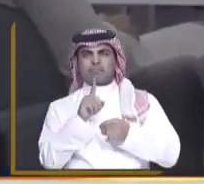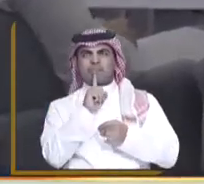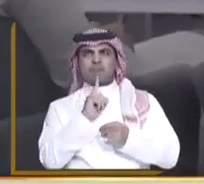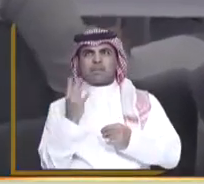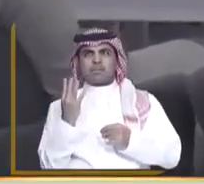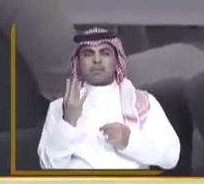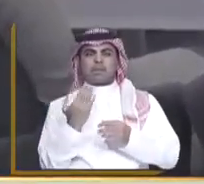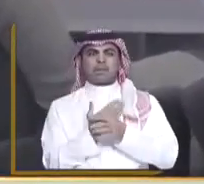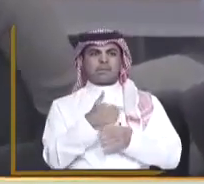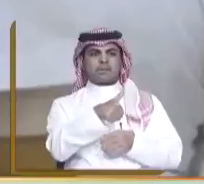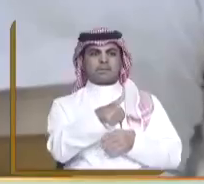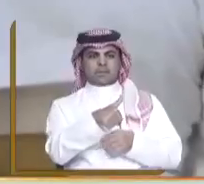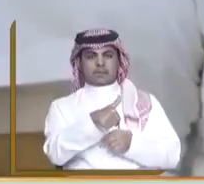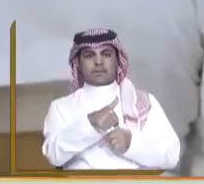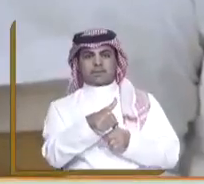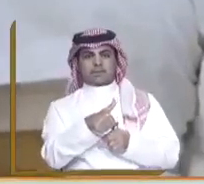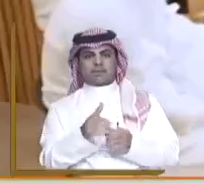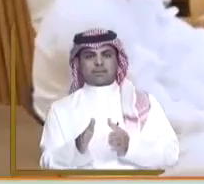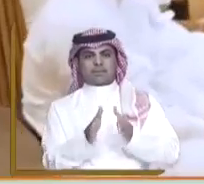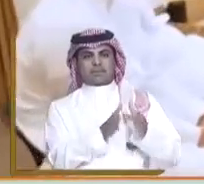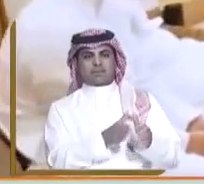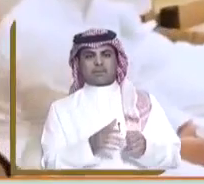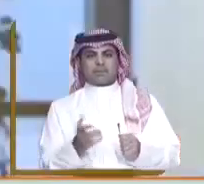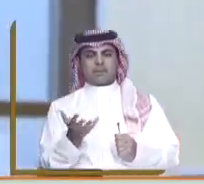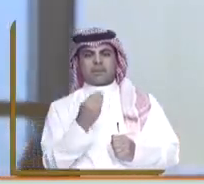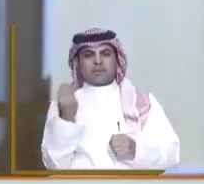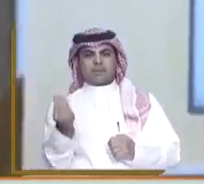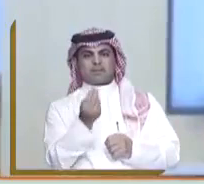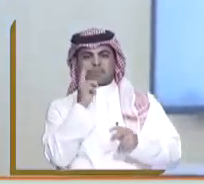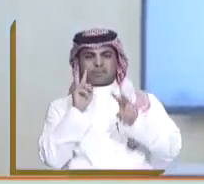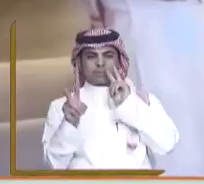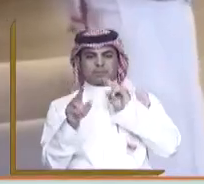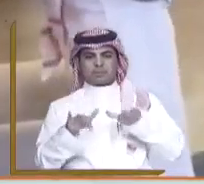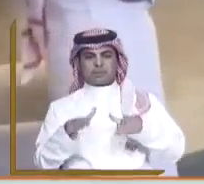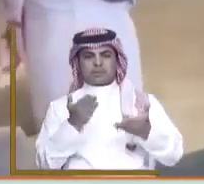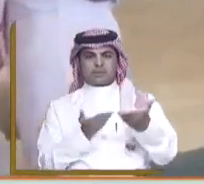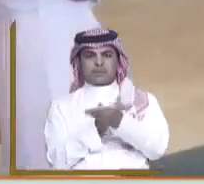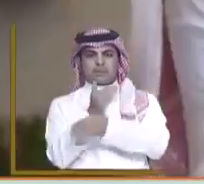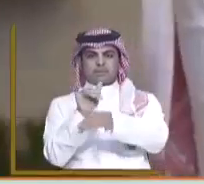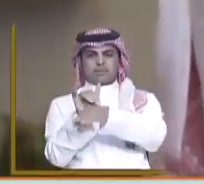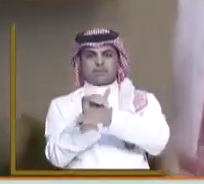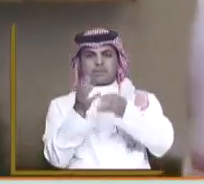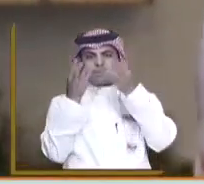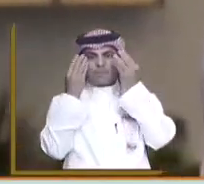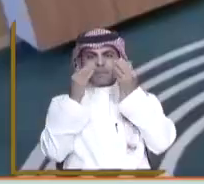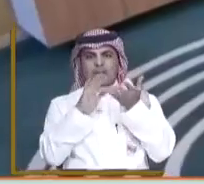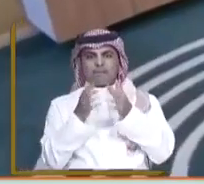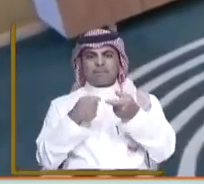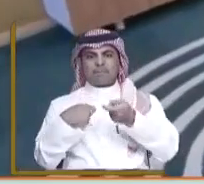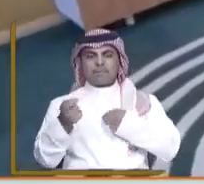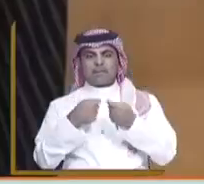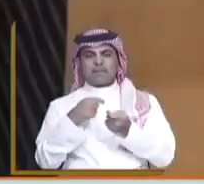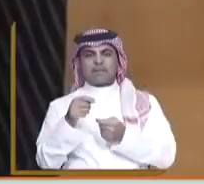وحتى السادس من سبتمبر الحالي وتتضمن الجوله مجموعه من الجلسات الحواريه يقدمها عدد من